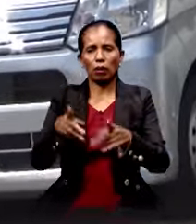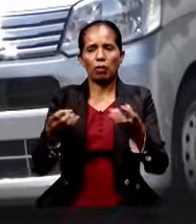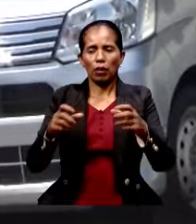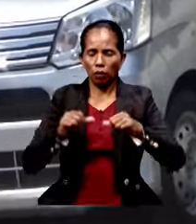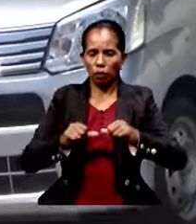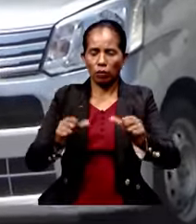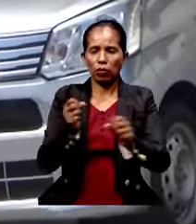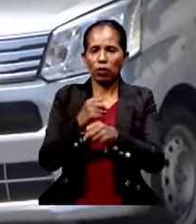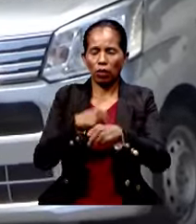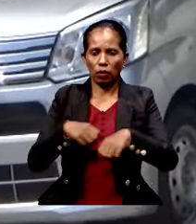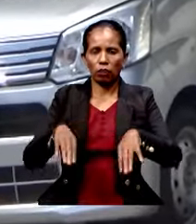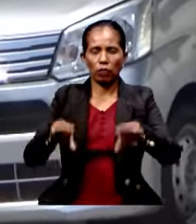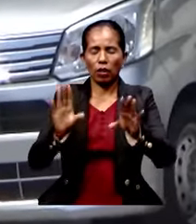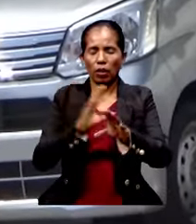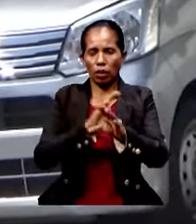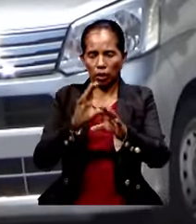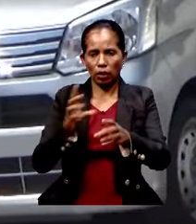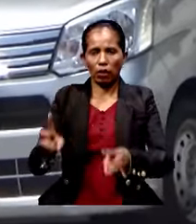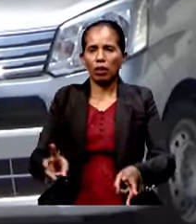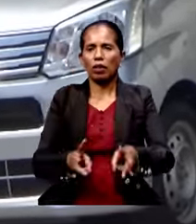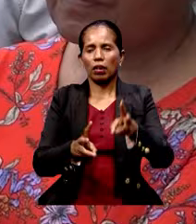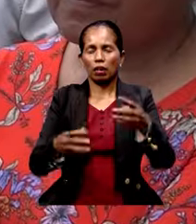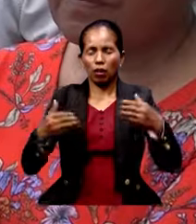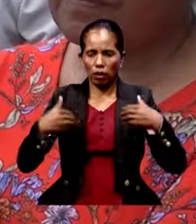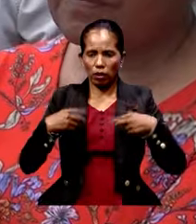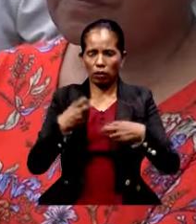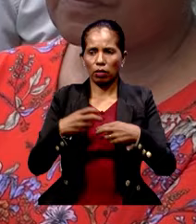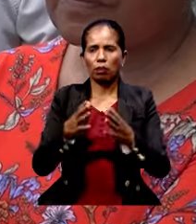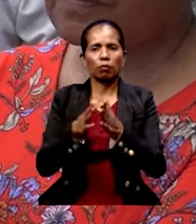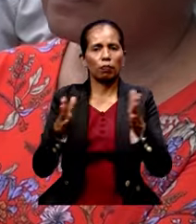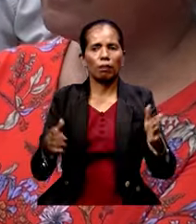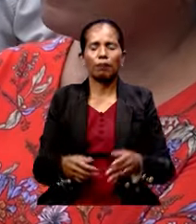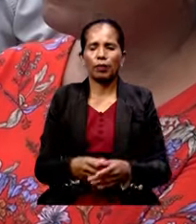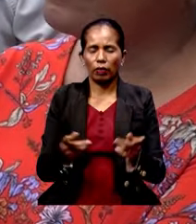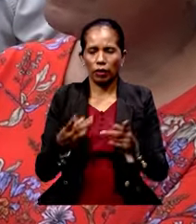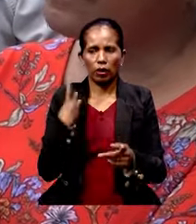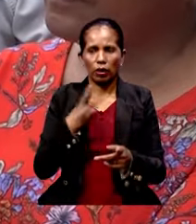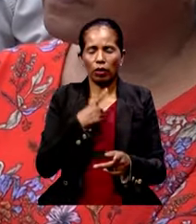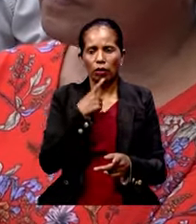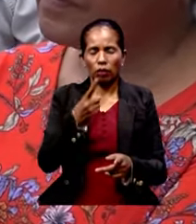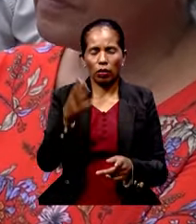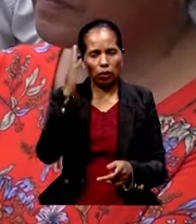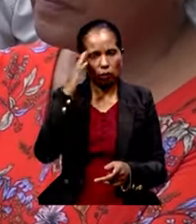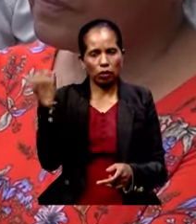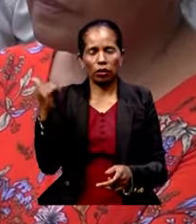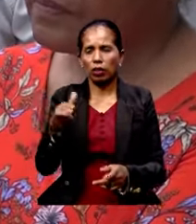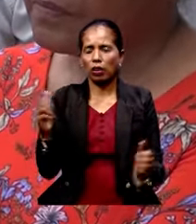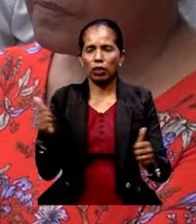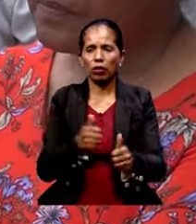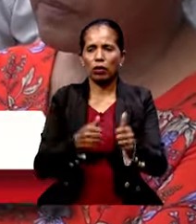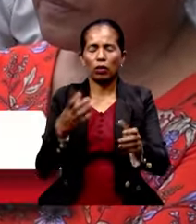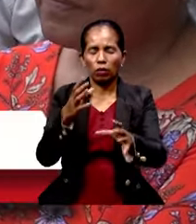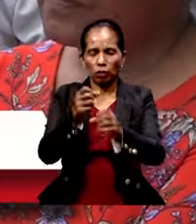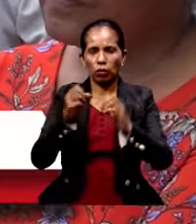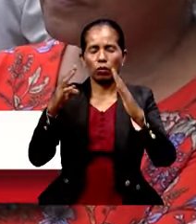kontinua halo negosio ia dalang ninin o di hamosu engrafamento. Fatin ne ita ba fohatene na fohano imbasira sir la kumpri di paita sobuti sir ne baraka